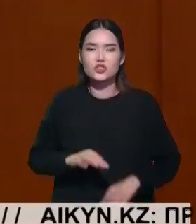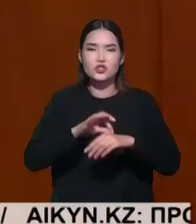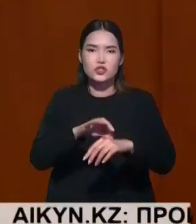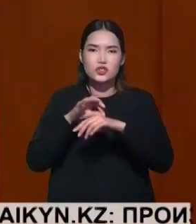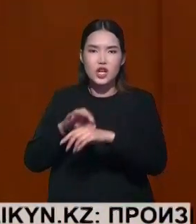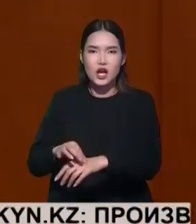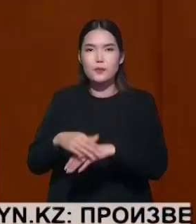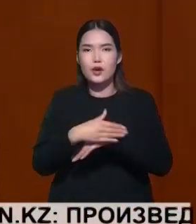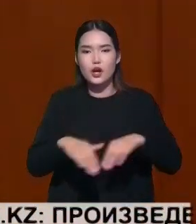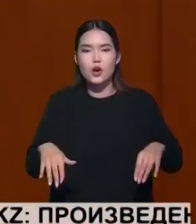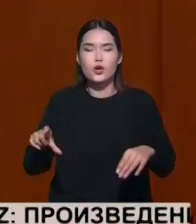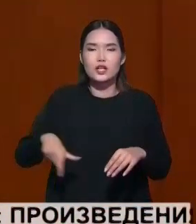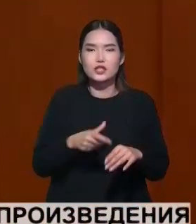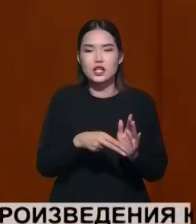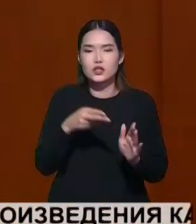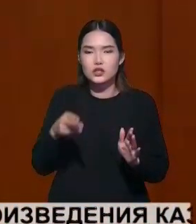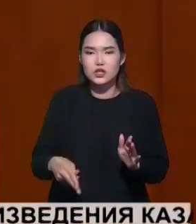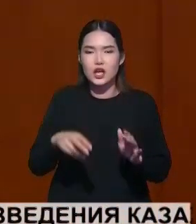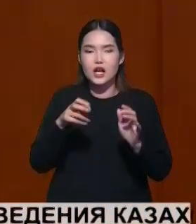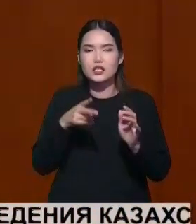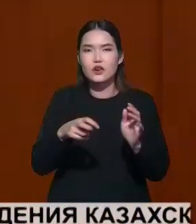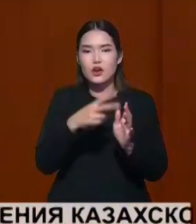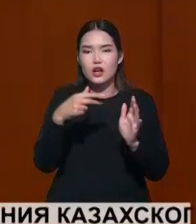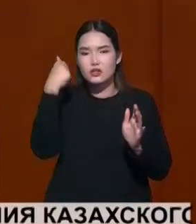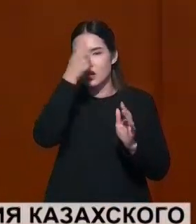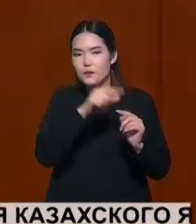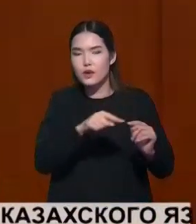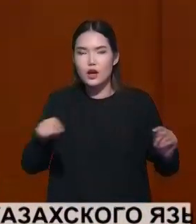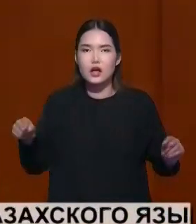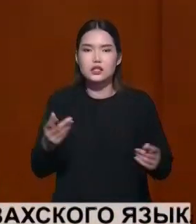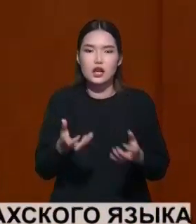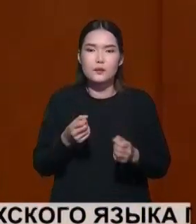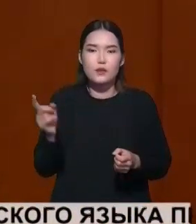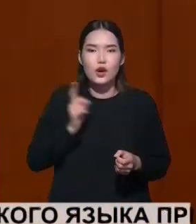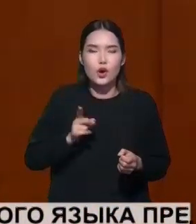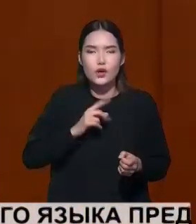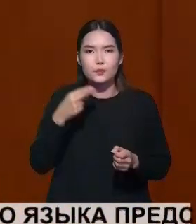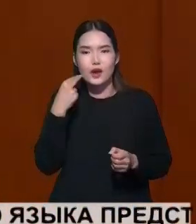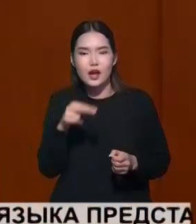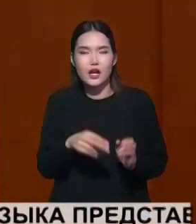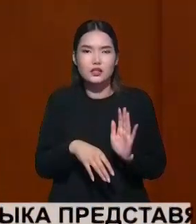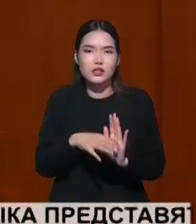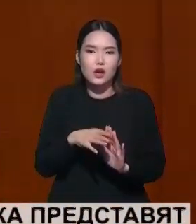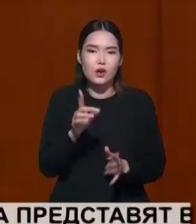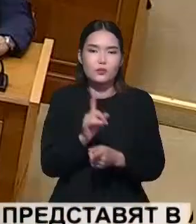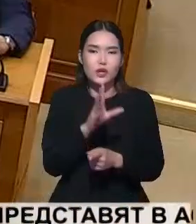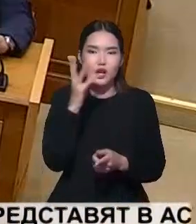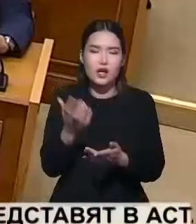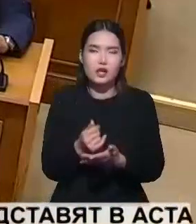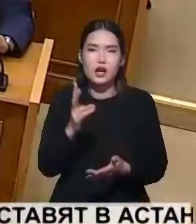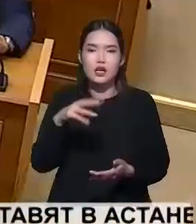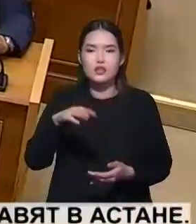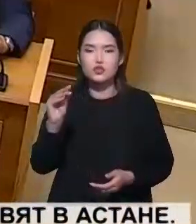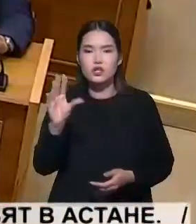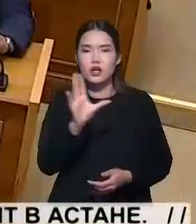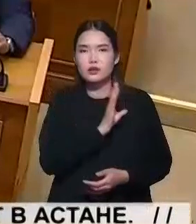магистральную железнодорожную сеть, действующий с 2018 года, не принес ожидаемого эффекта и приводит к потерям доходов КТЖ. А еще